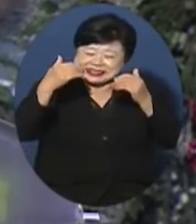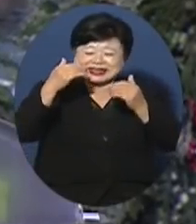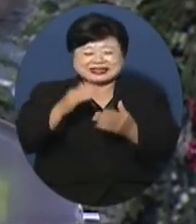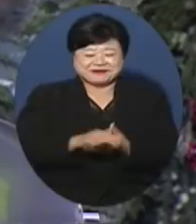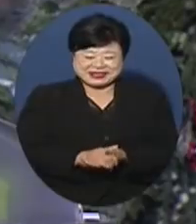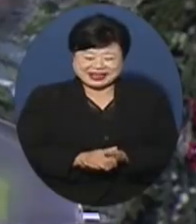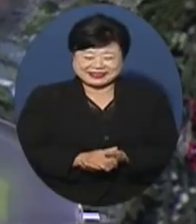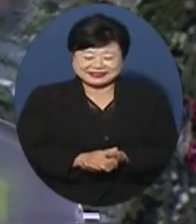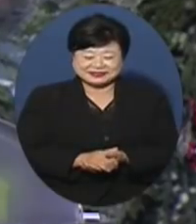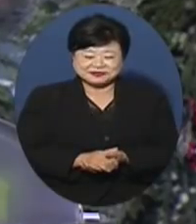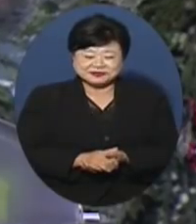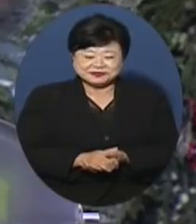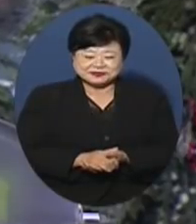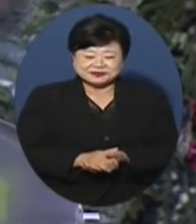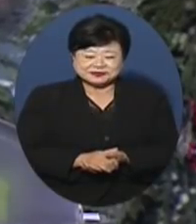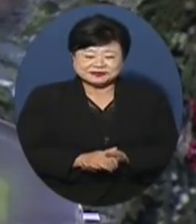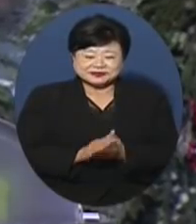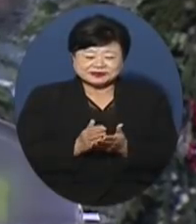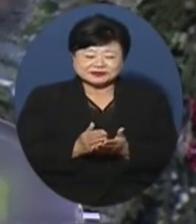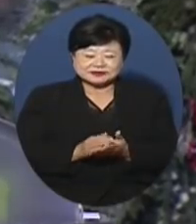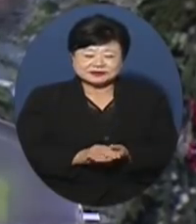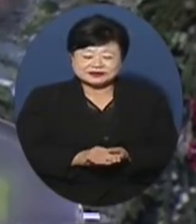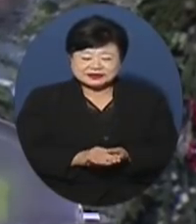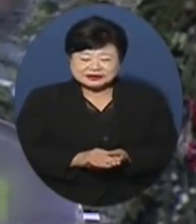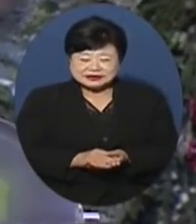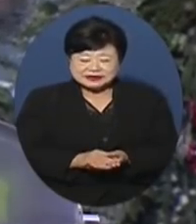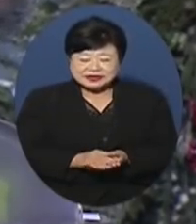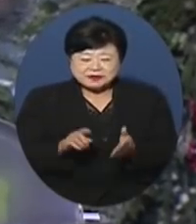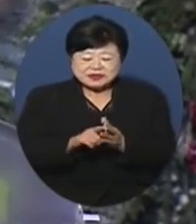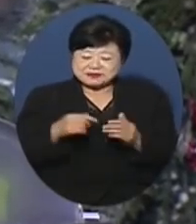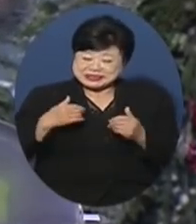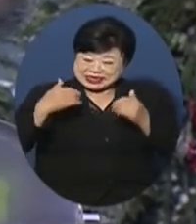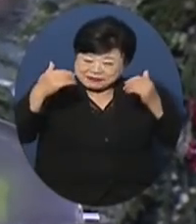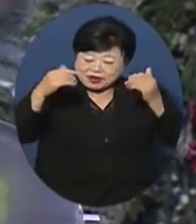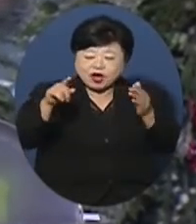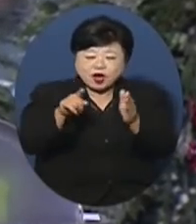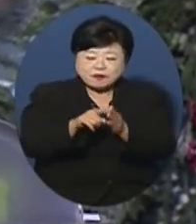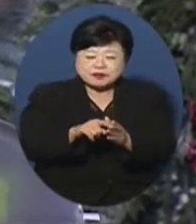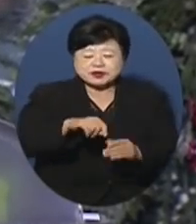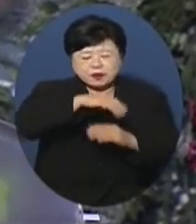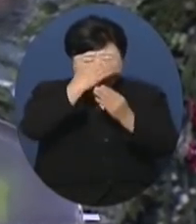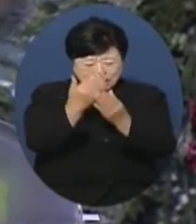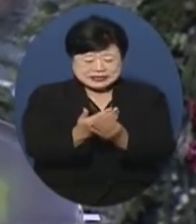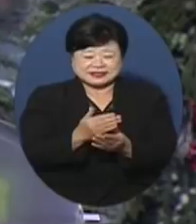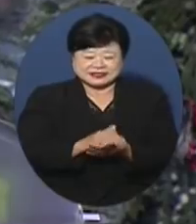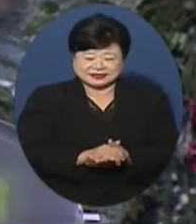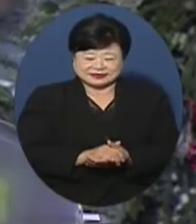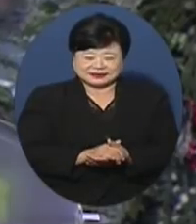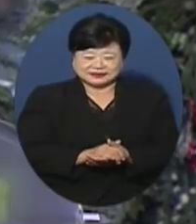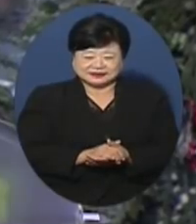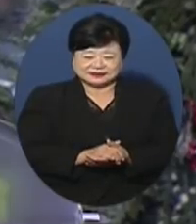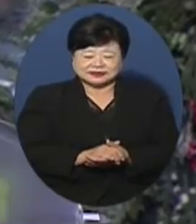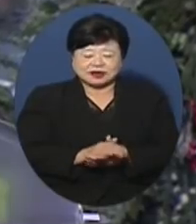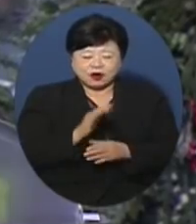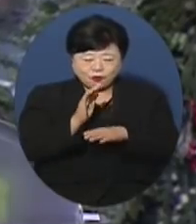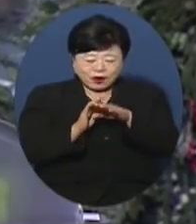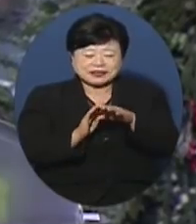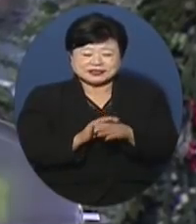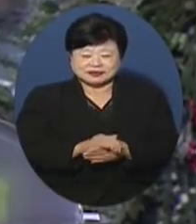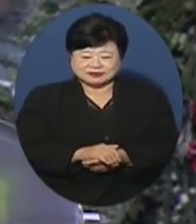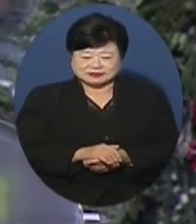것입니다. 신이후의 믿음이 자라나면 믿음이 꽉 들어차고 그 다음에는